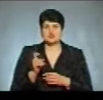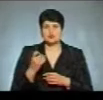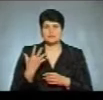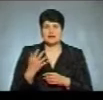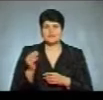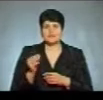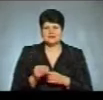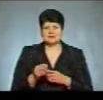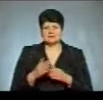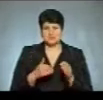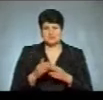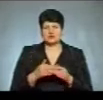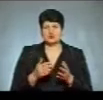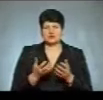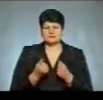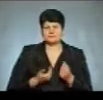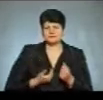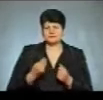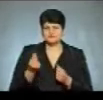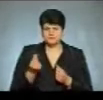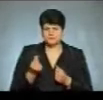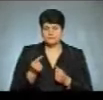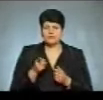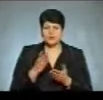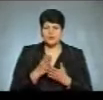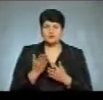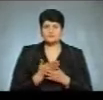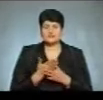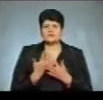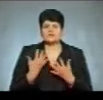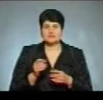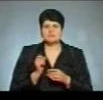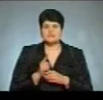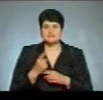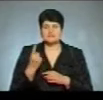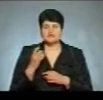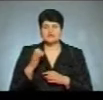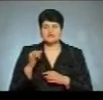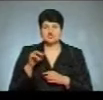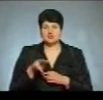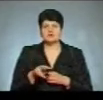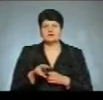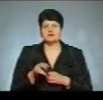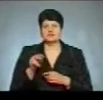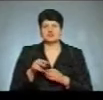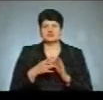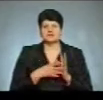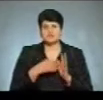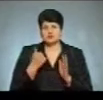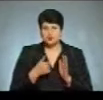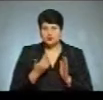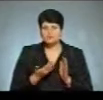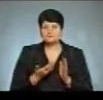тисяч практично отримають готівкою, тому що є субсидії, які вже призначені з 1 січня 2019 року,